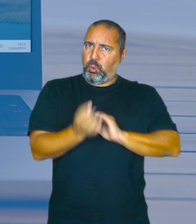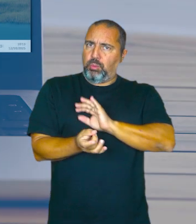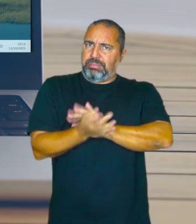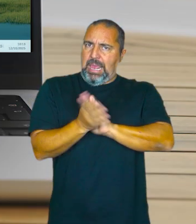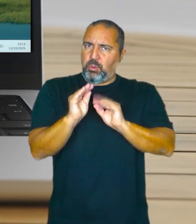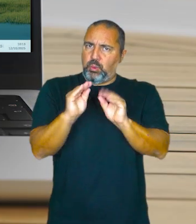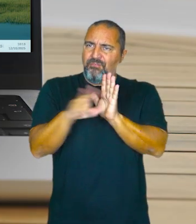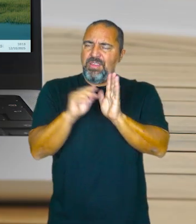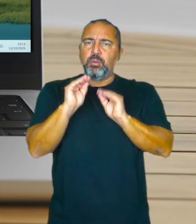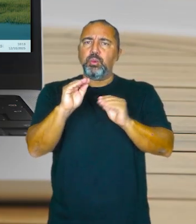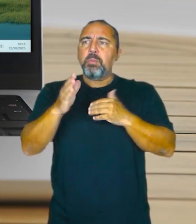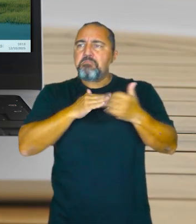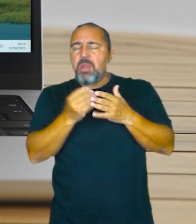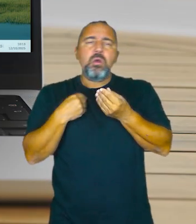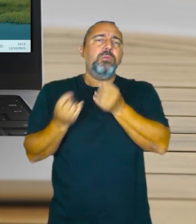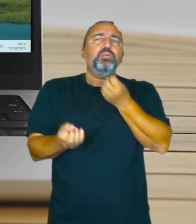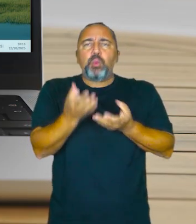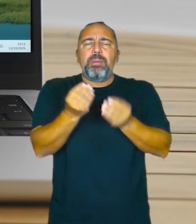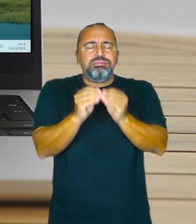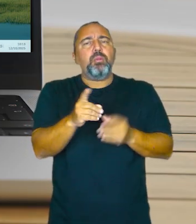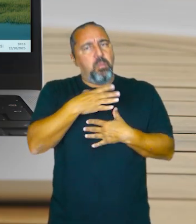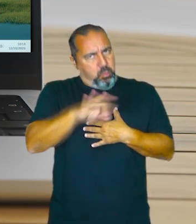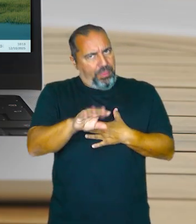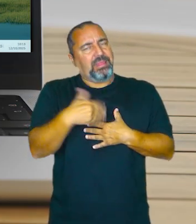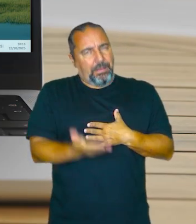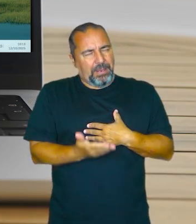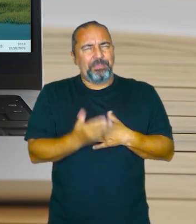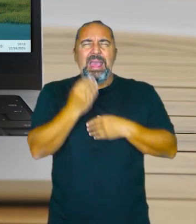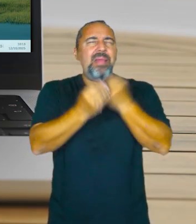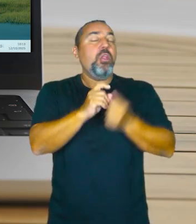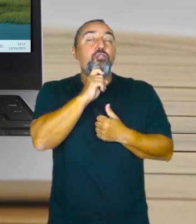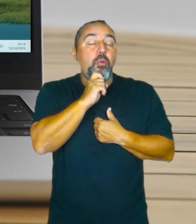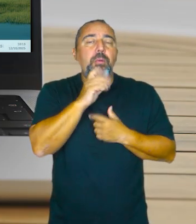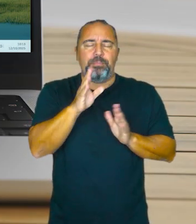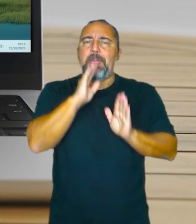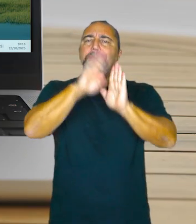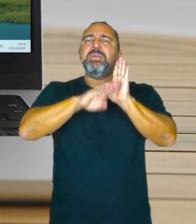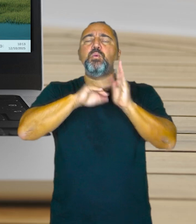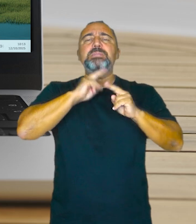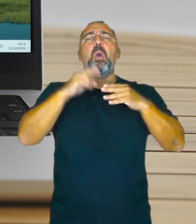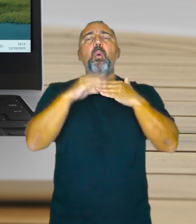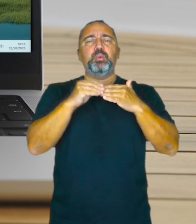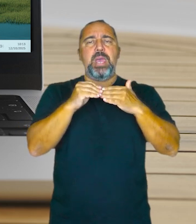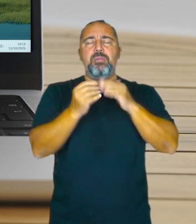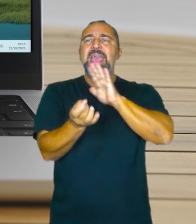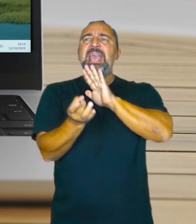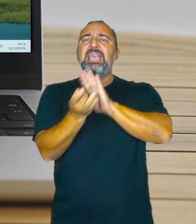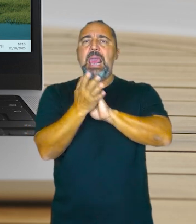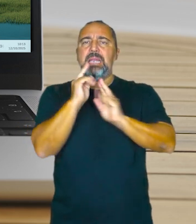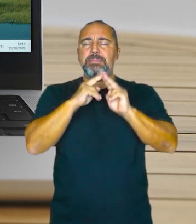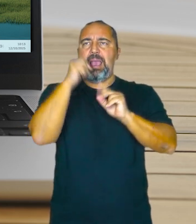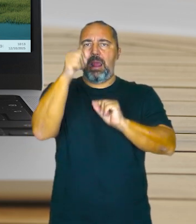YouTube ere erabil dezakezu zure bideoak igotzeko kanala sortzeko. Nola egin? Joan erabiltzailearen menura